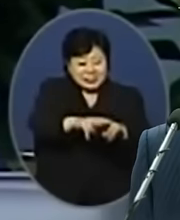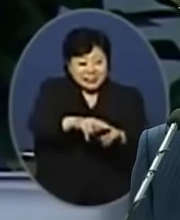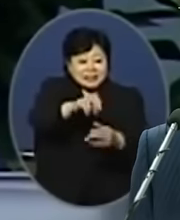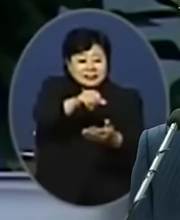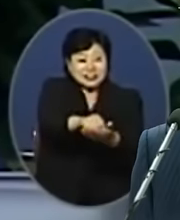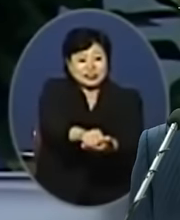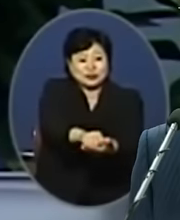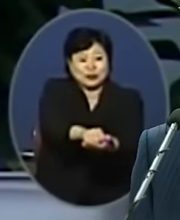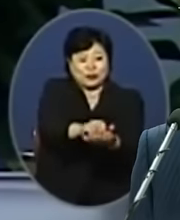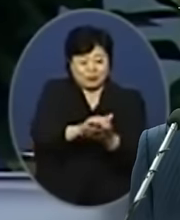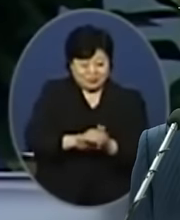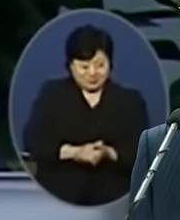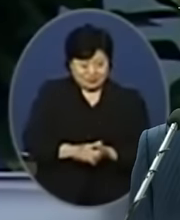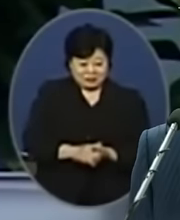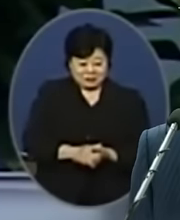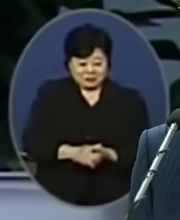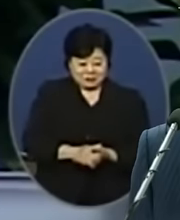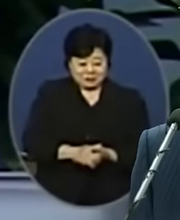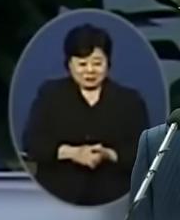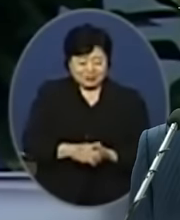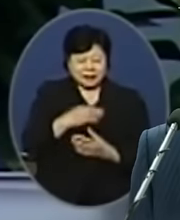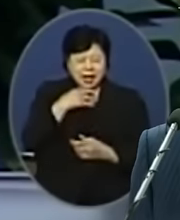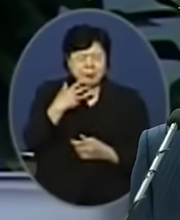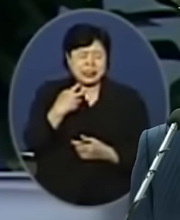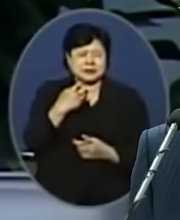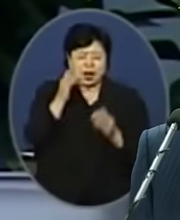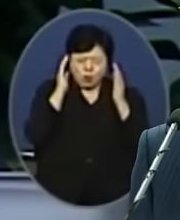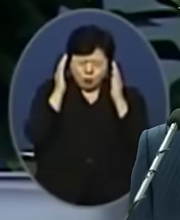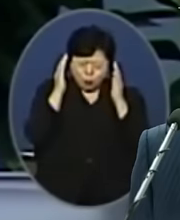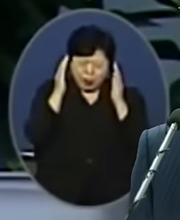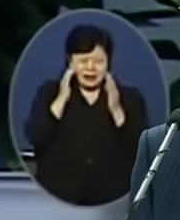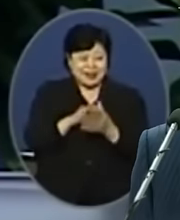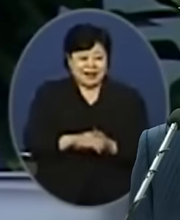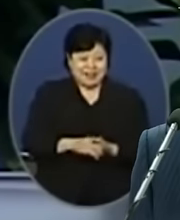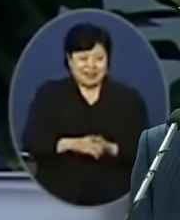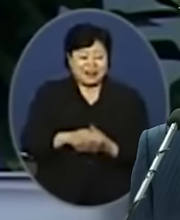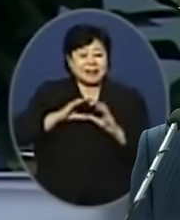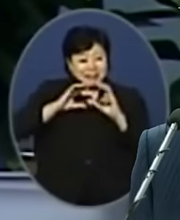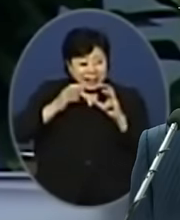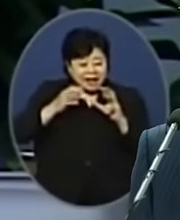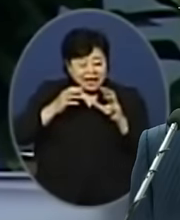얻었어요. 일만 하는 그가 80세 되어서 공부를 하고 나니까